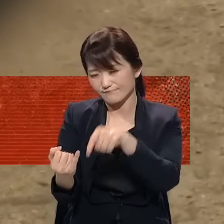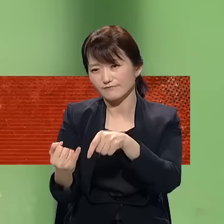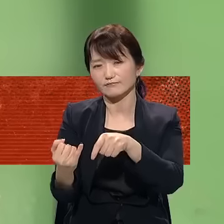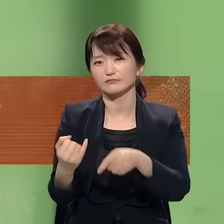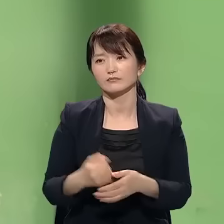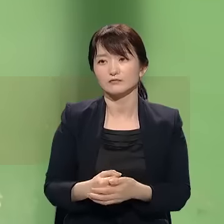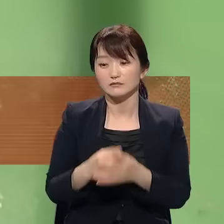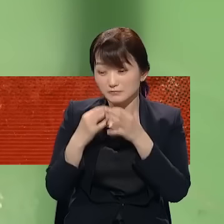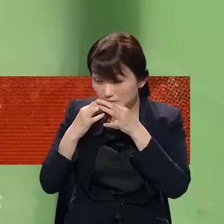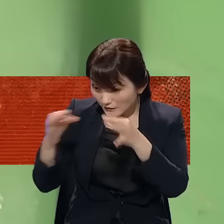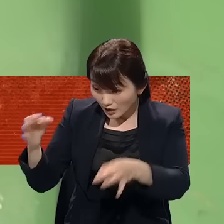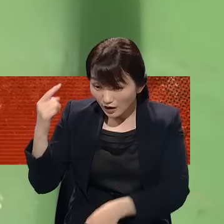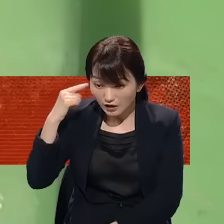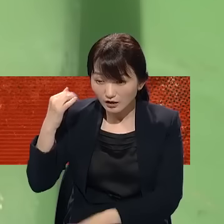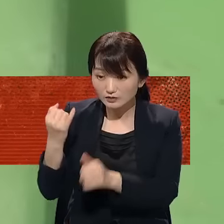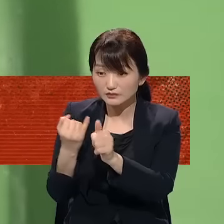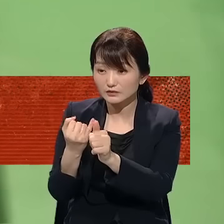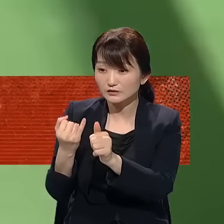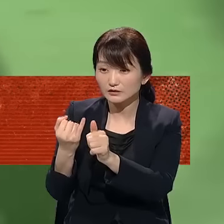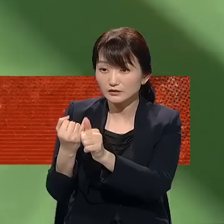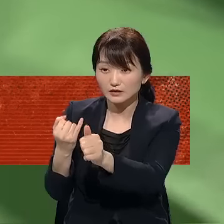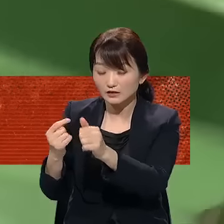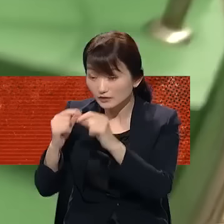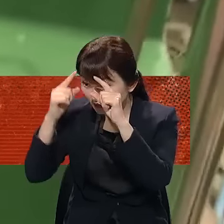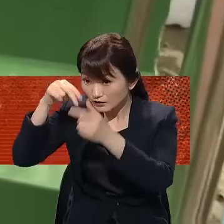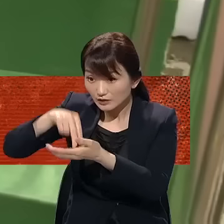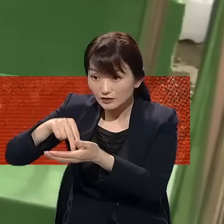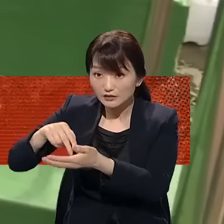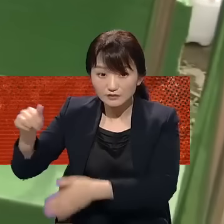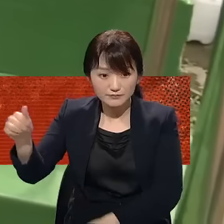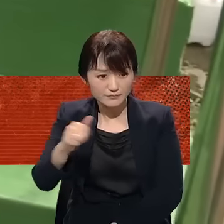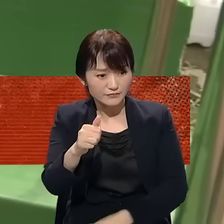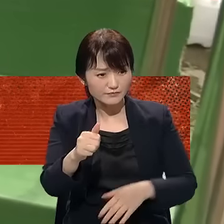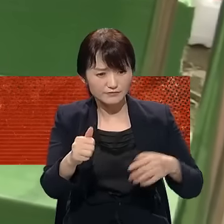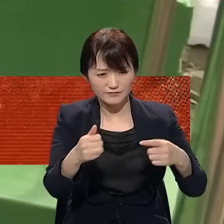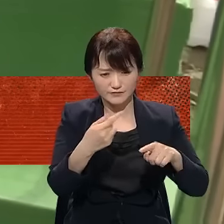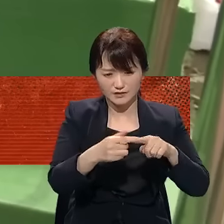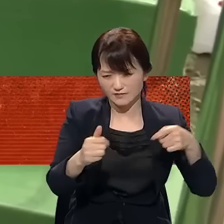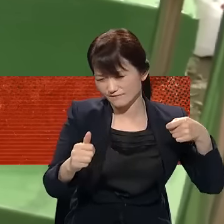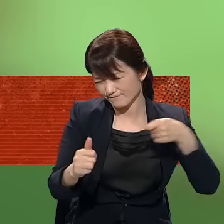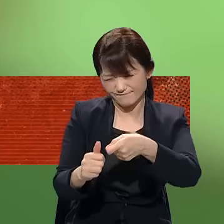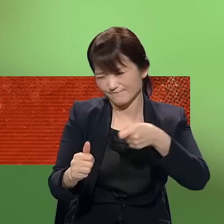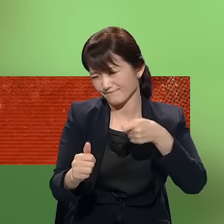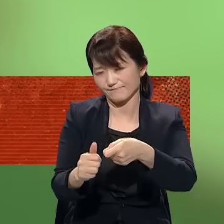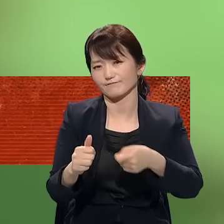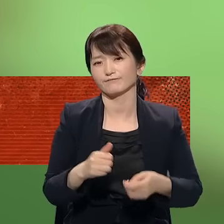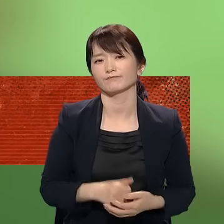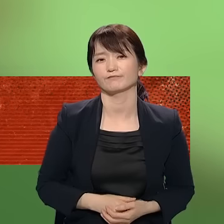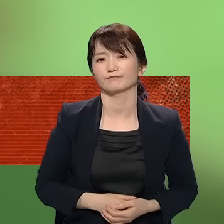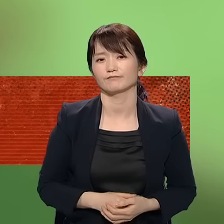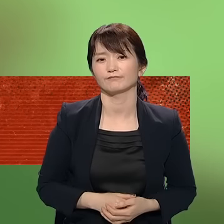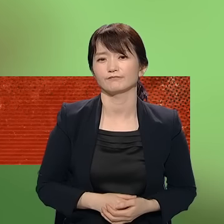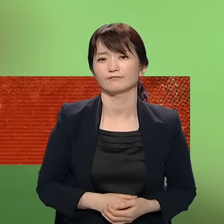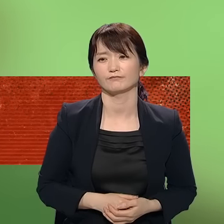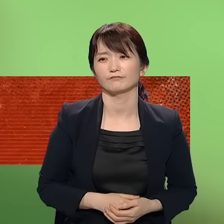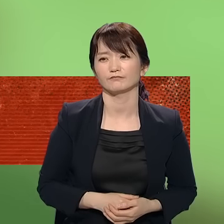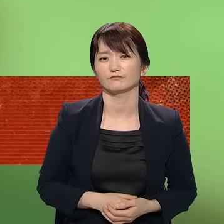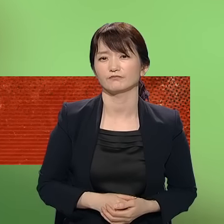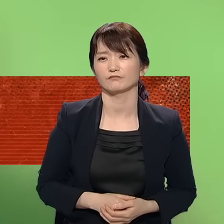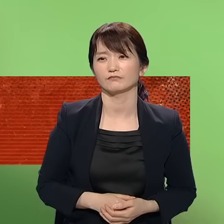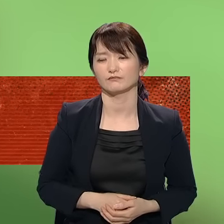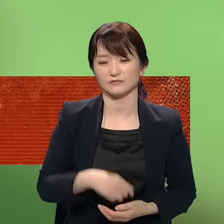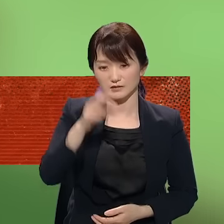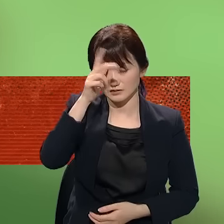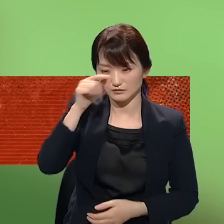비명 소리를 듣고 또 남편도 깨서 나왔지만 마찬가지로 흉기로 공격을 했고요 결국이 경찰에이이 정말 난리가 났으니까